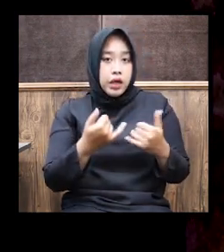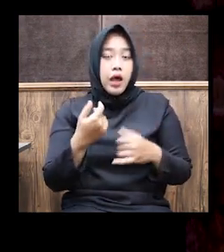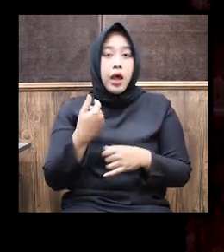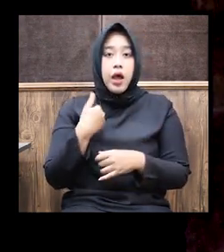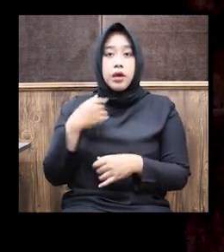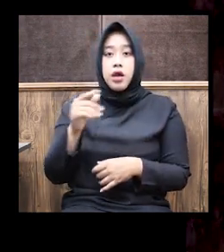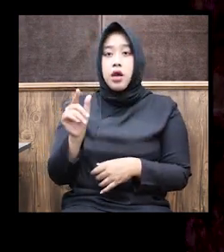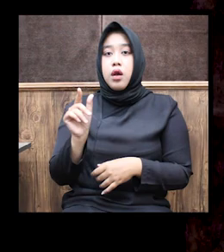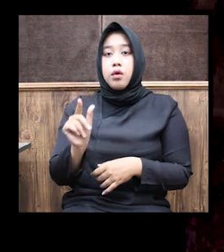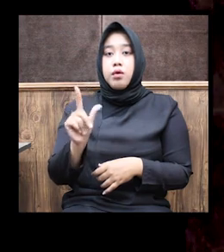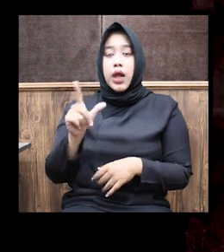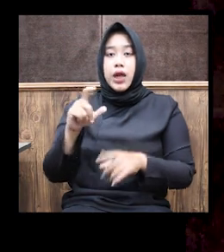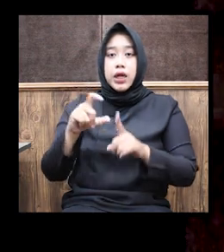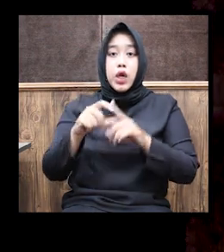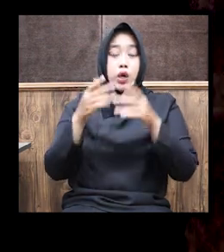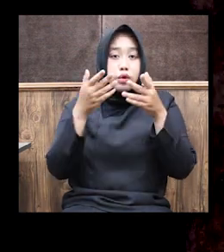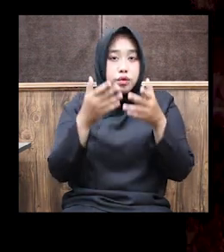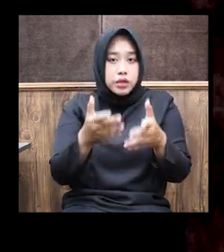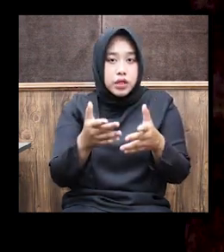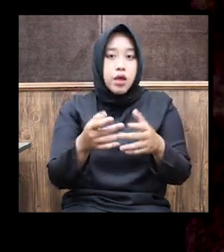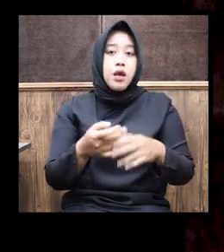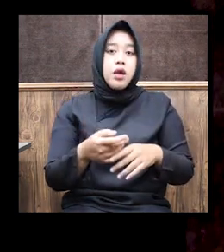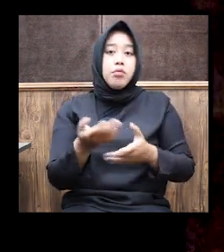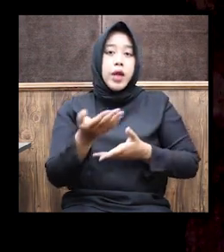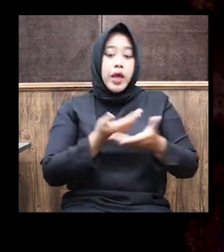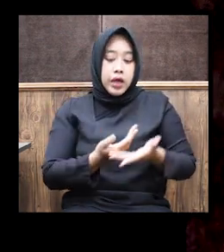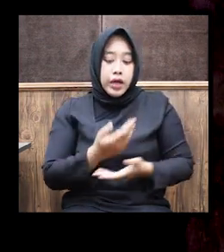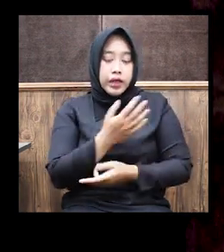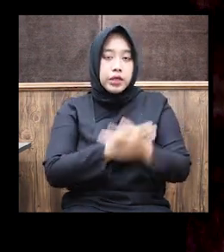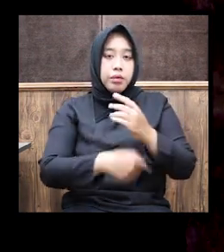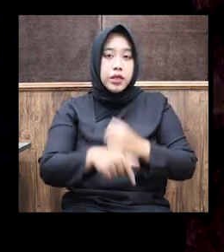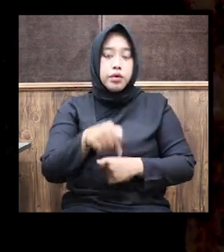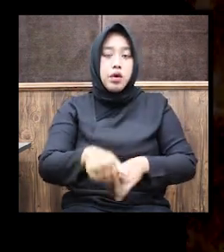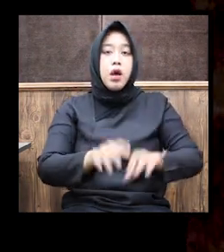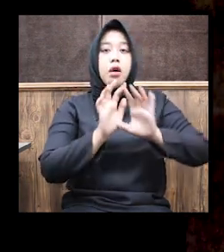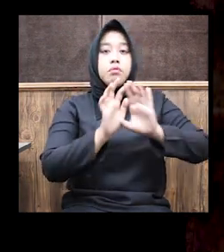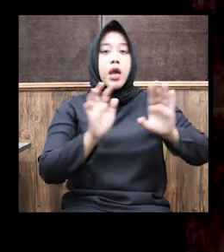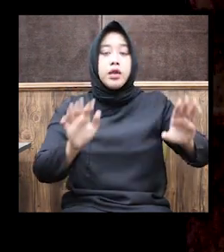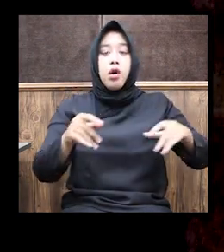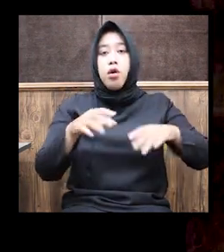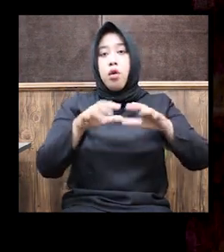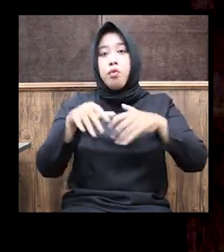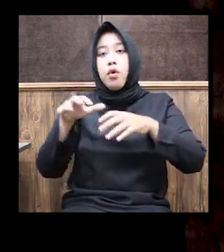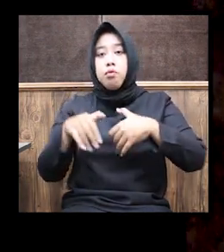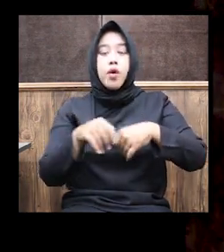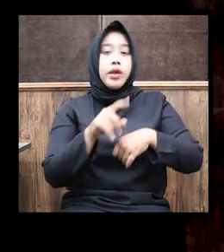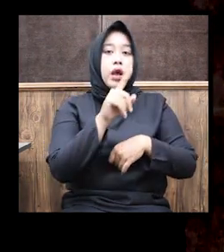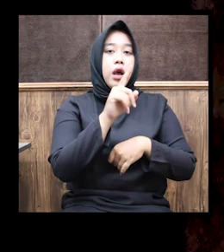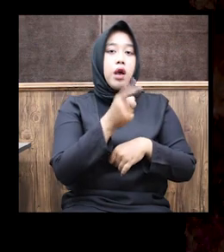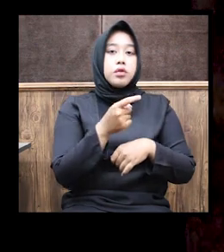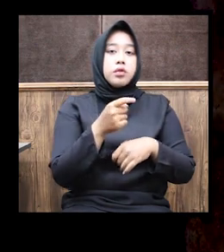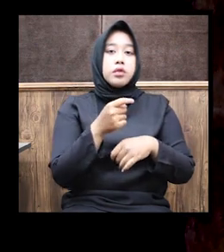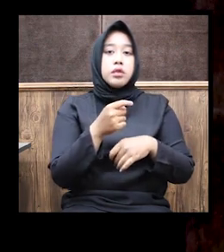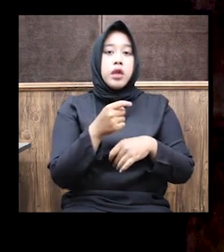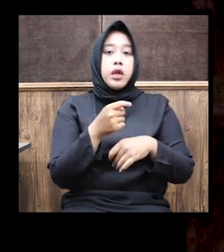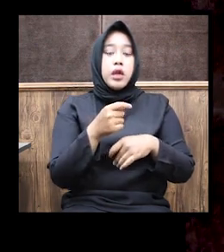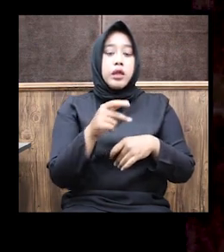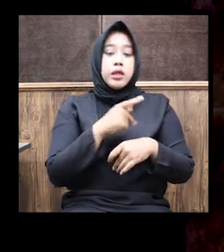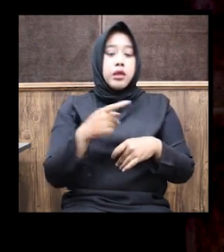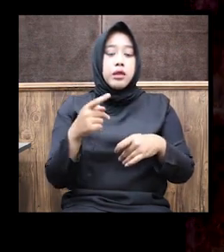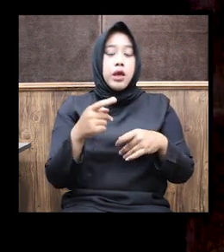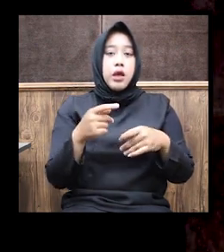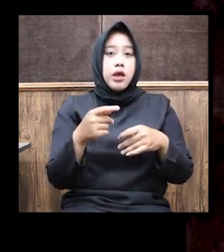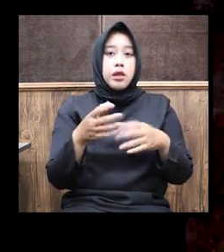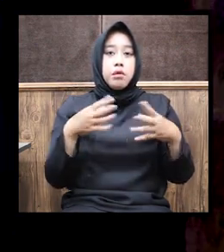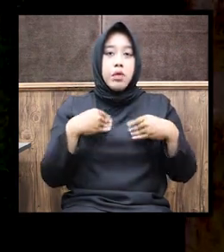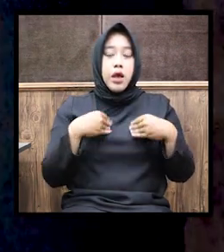khususnya pelayanan bagi penyang disabilitas banyak pihak yang harus kita rangkul istilahnya rangkul dalam arti